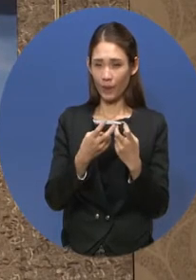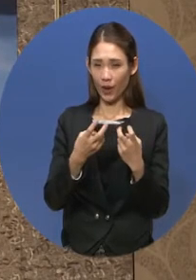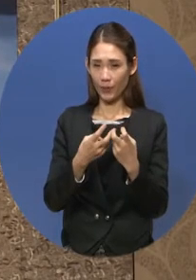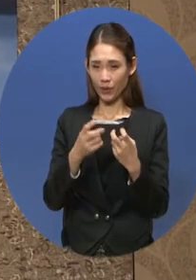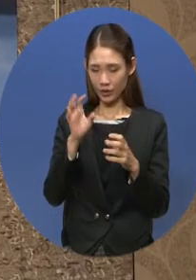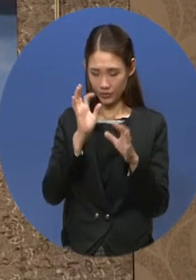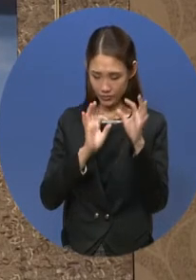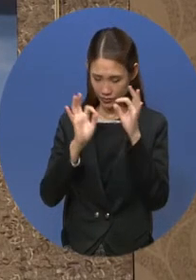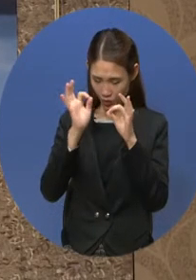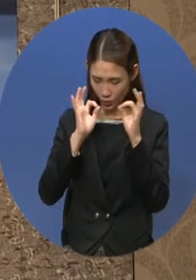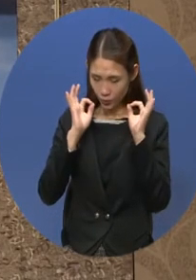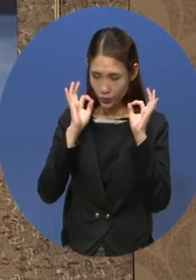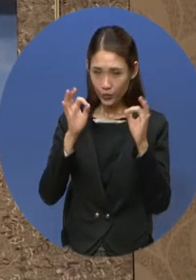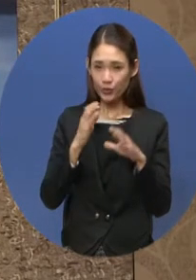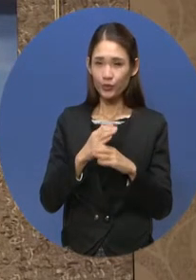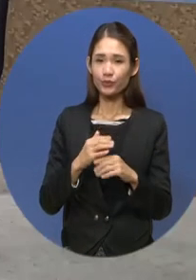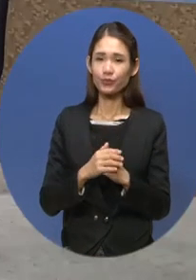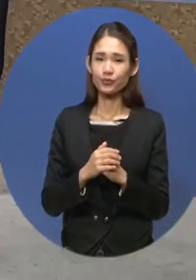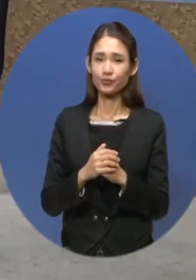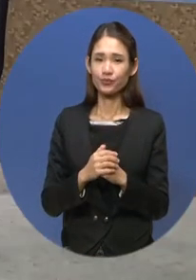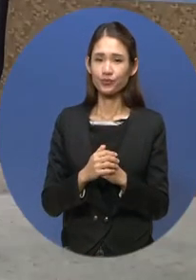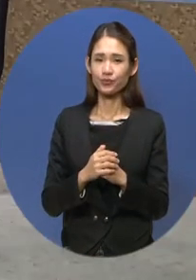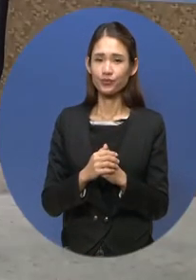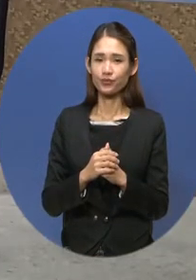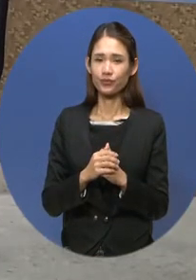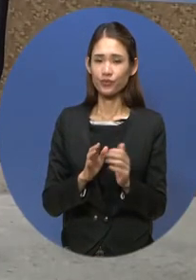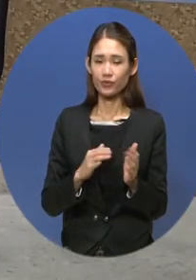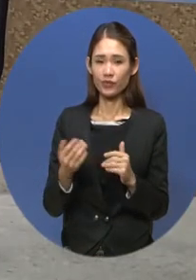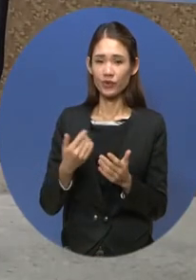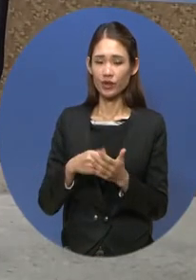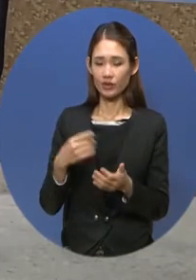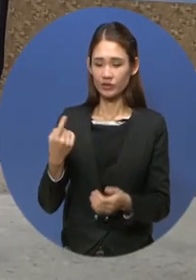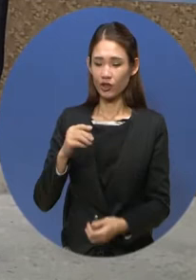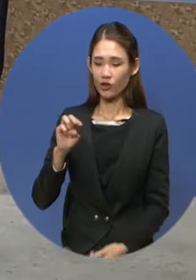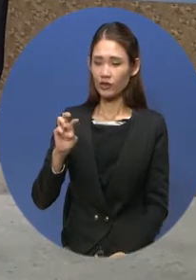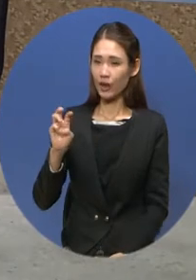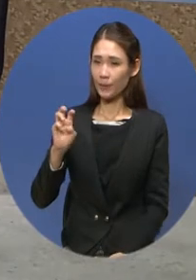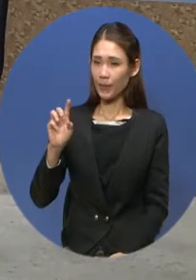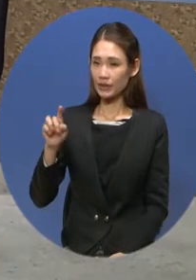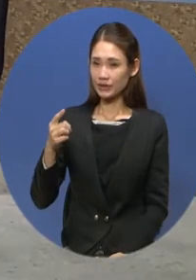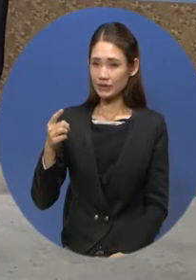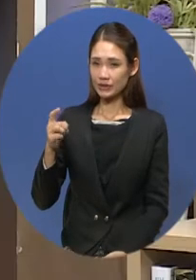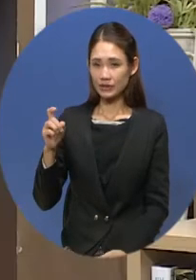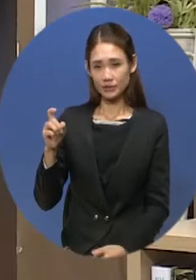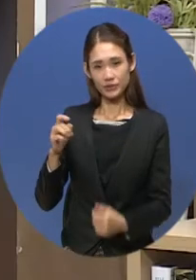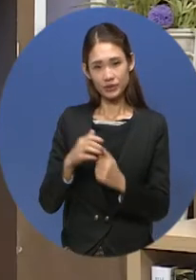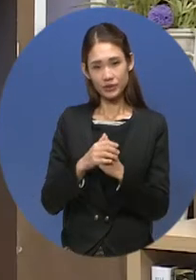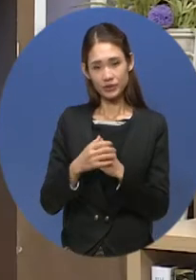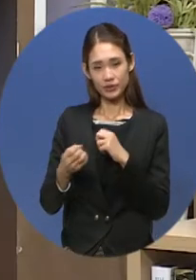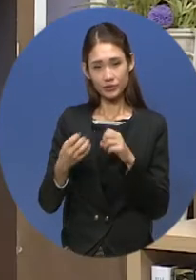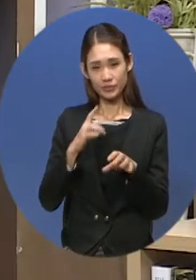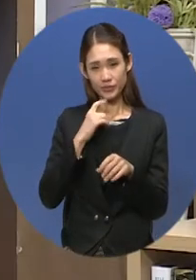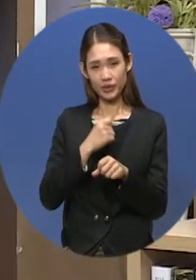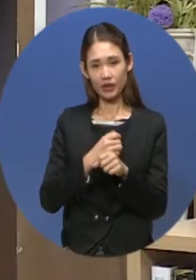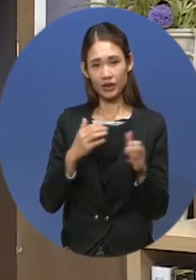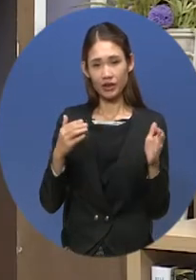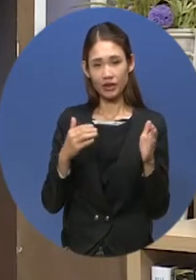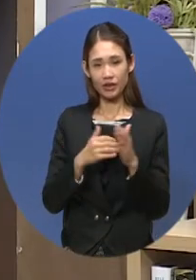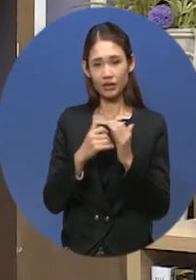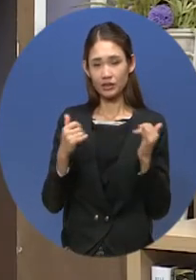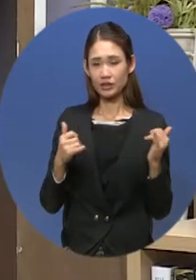찾고자 많이 노력하고 있습니다. 네. 그러면은 1310명의 장애인이 있다고 말씀을 해주셨는데 네네. 그러면